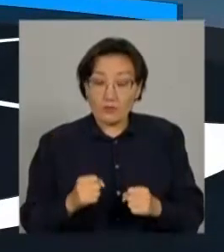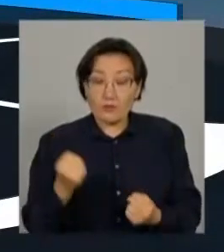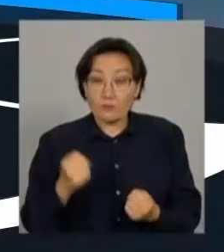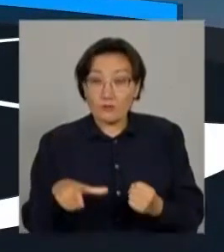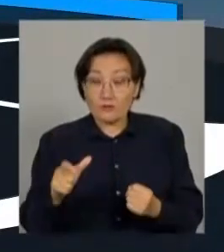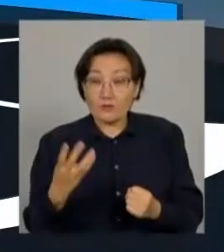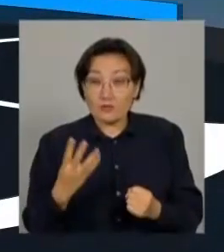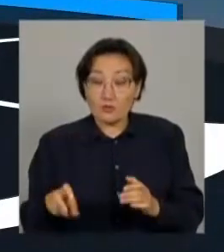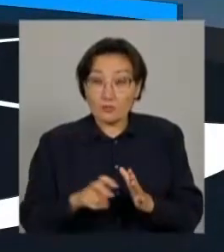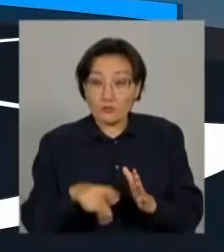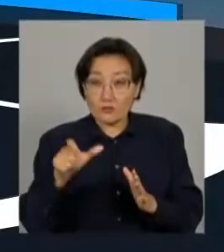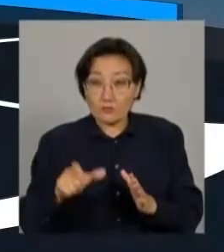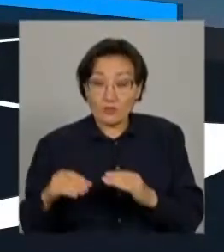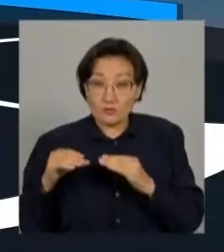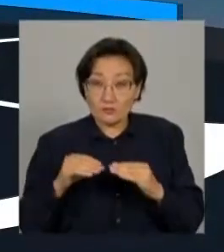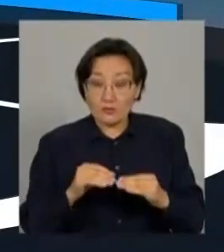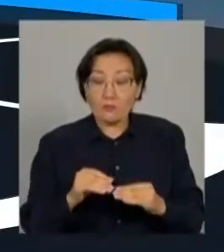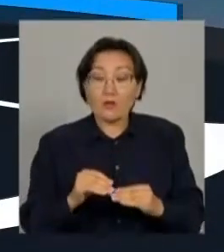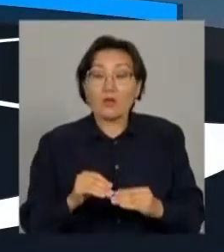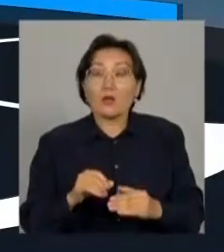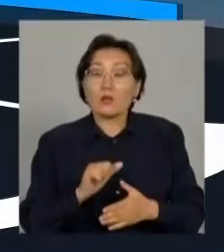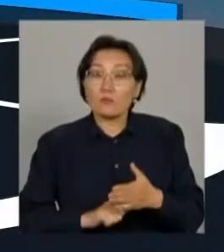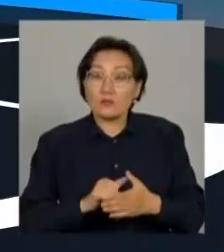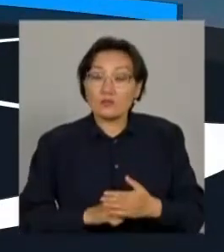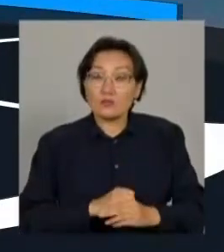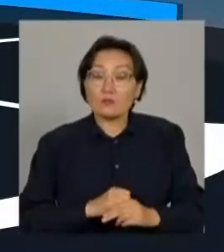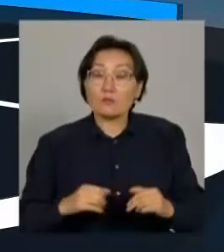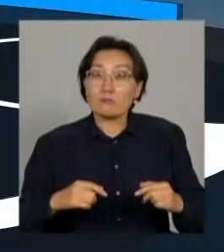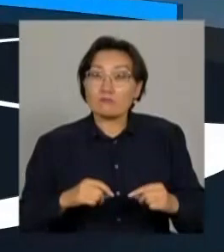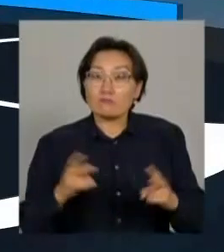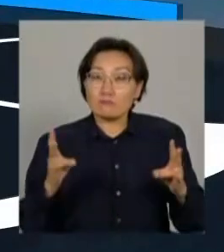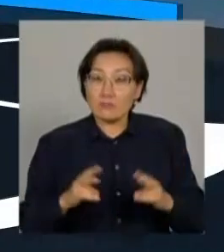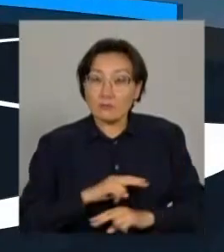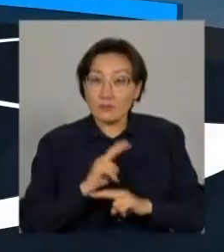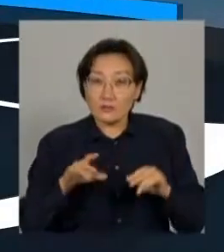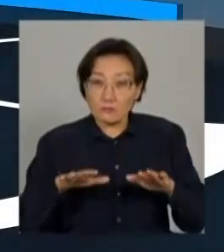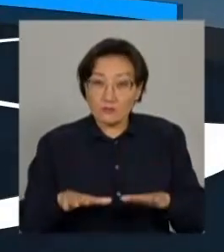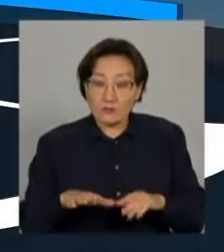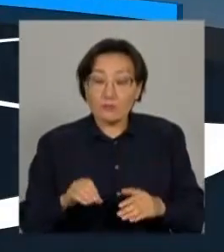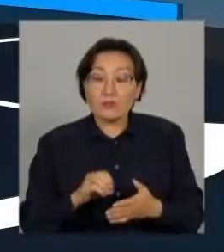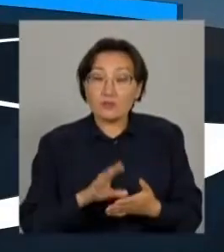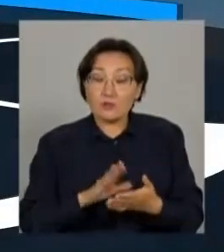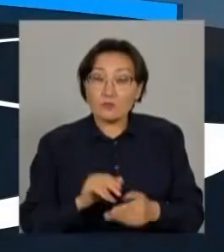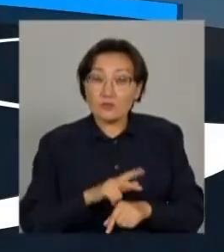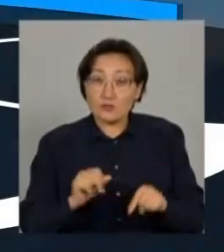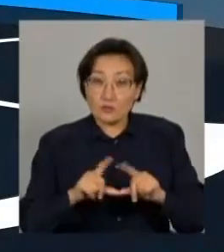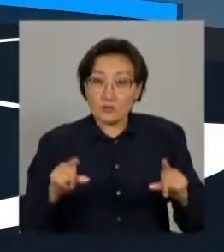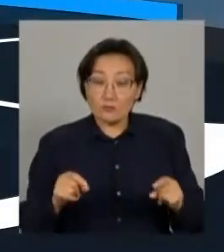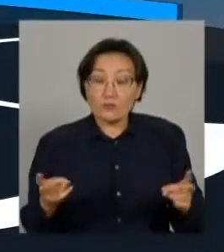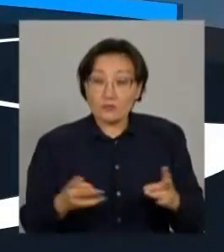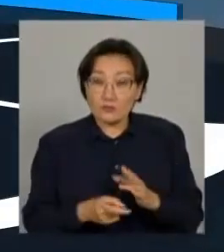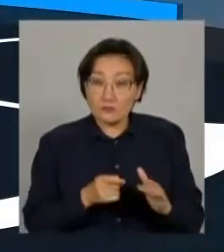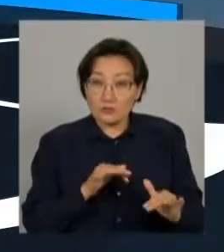Водители и 4 пассажиров легковушки от полученных травм погибли на месте. Факт зарегистрирован в полиции, назначены